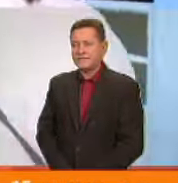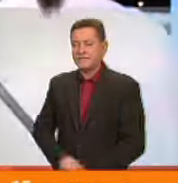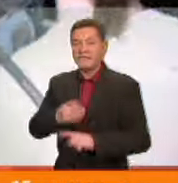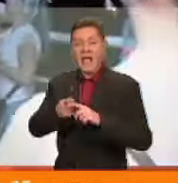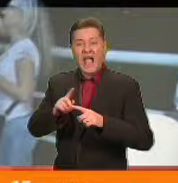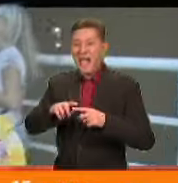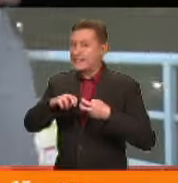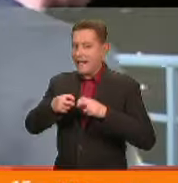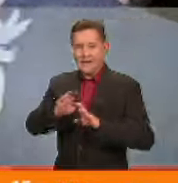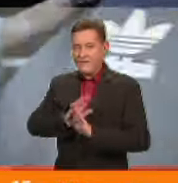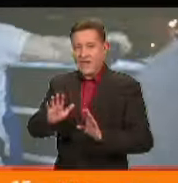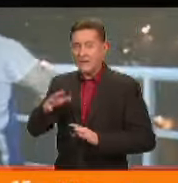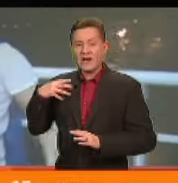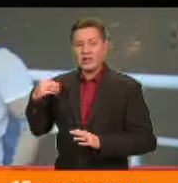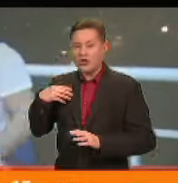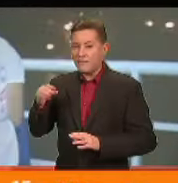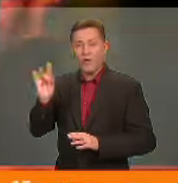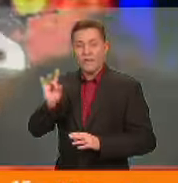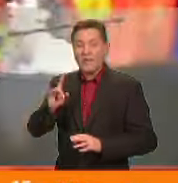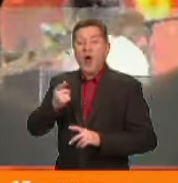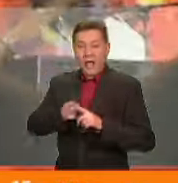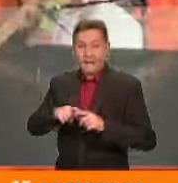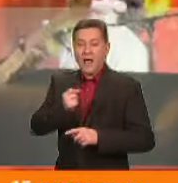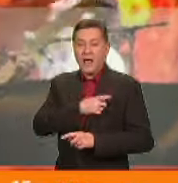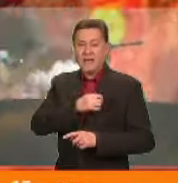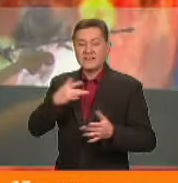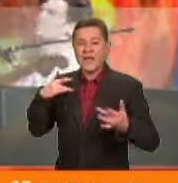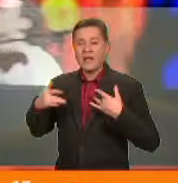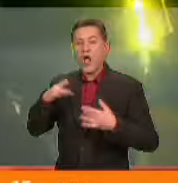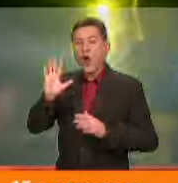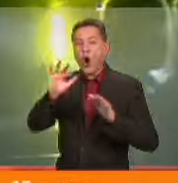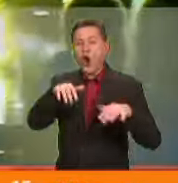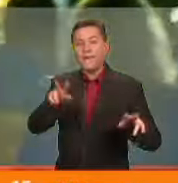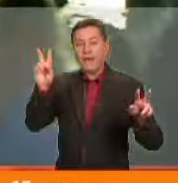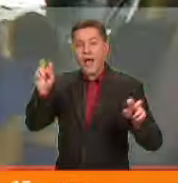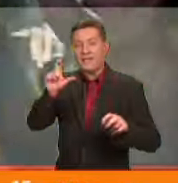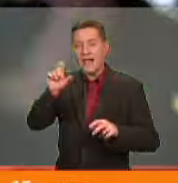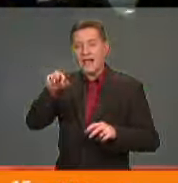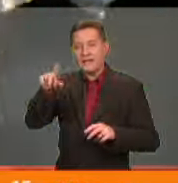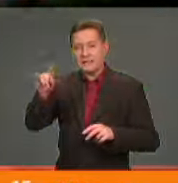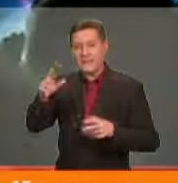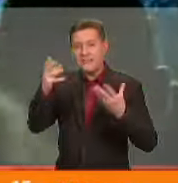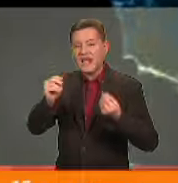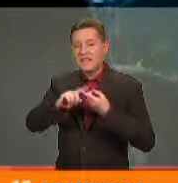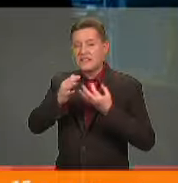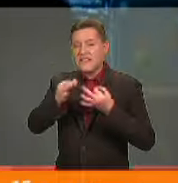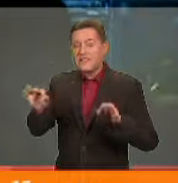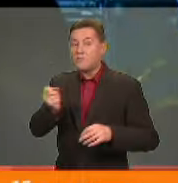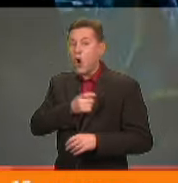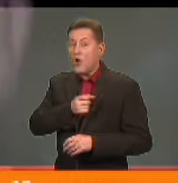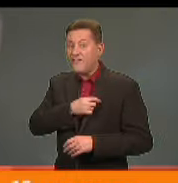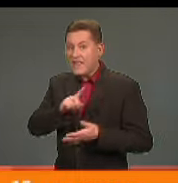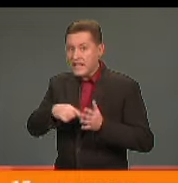Это не Ивано-Франковск, не Львов и не Ровно. Это Одесса. Концерт «Океана Эльзы» в День независимости. Та самая Одесса, где,